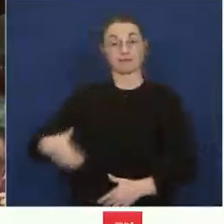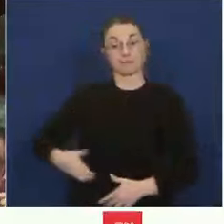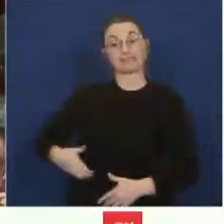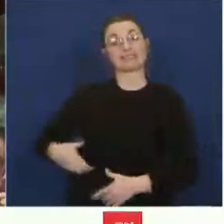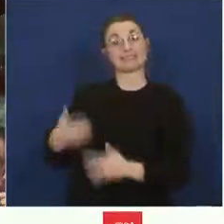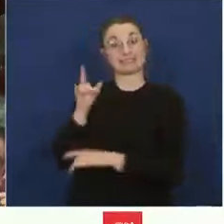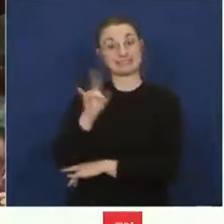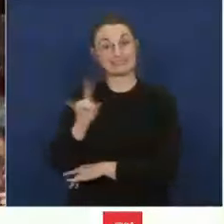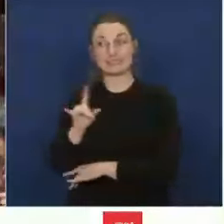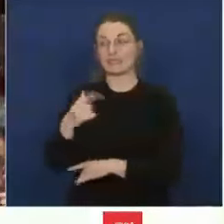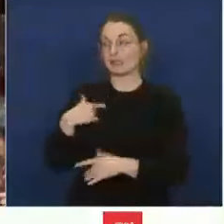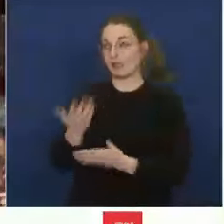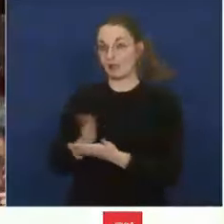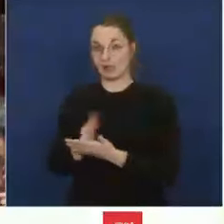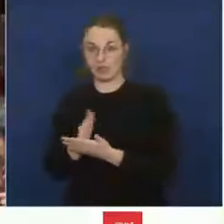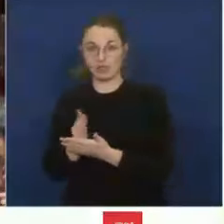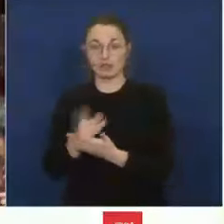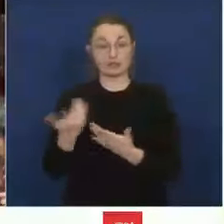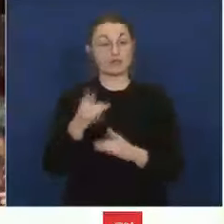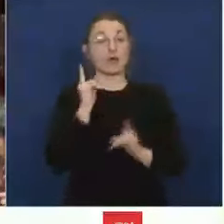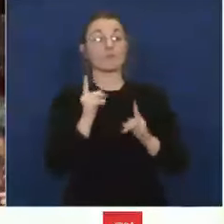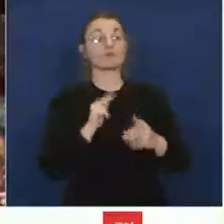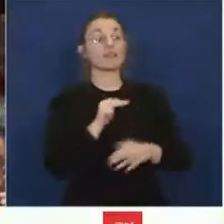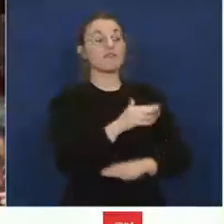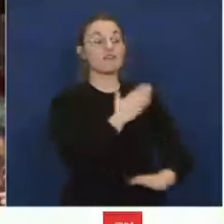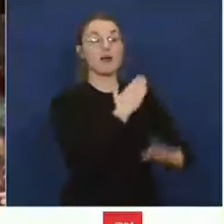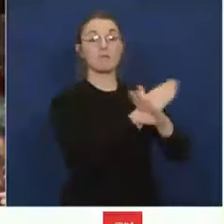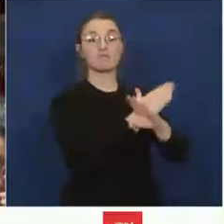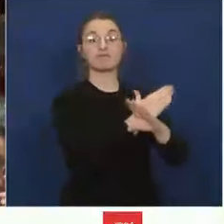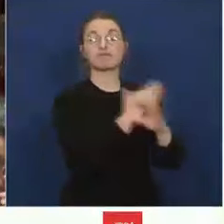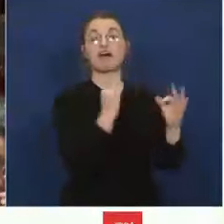son utilisation à usage de serre équatoriale.